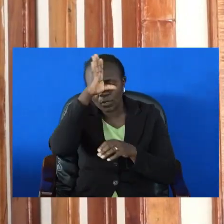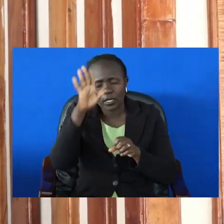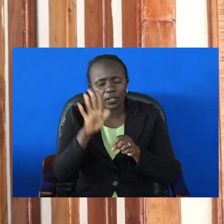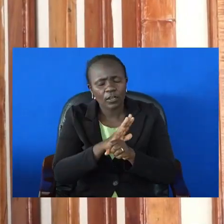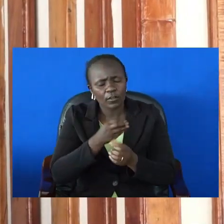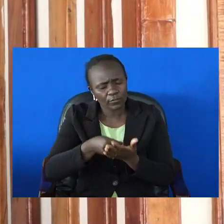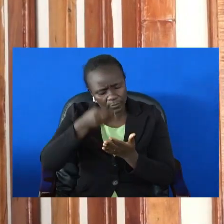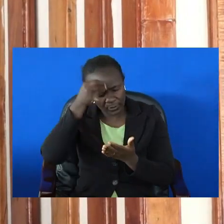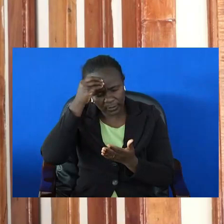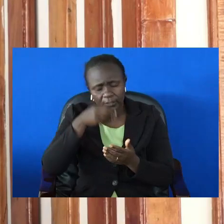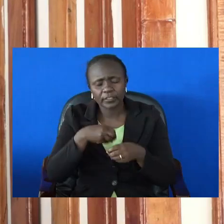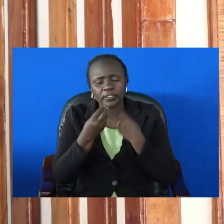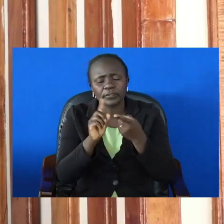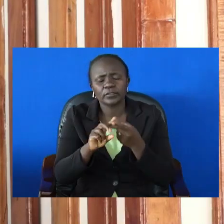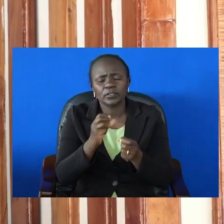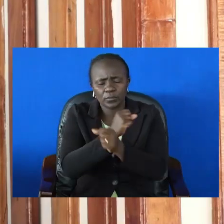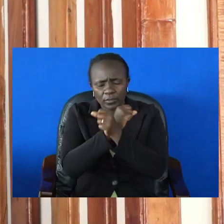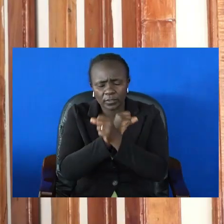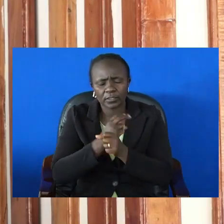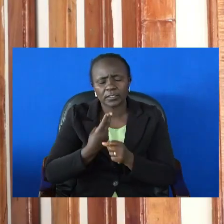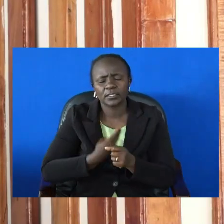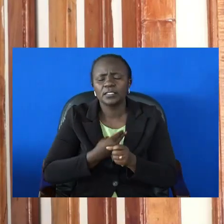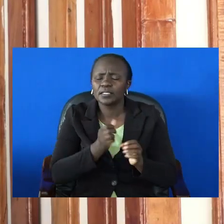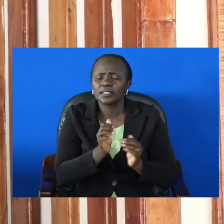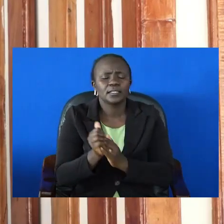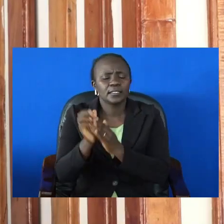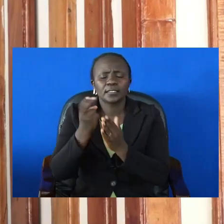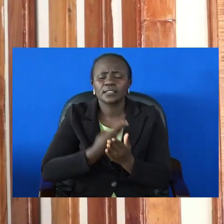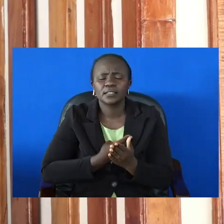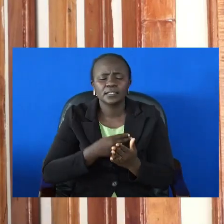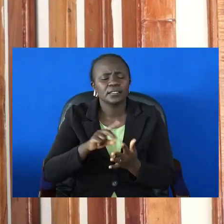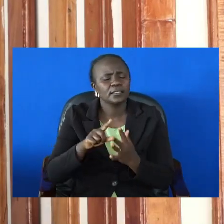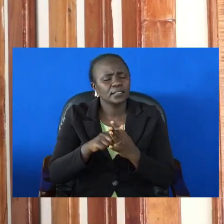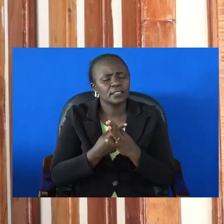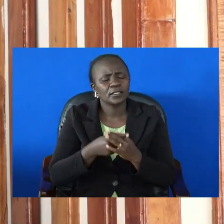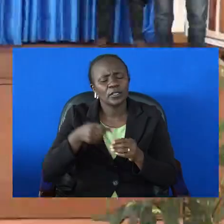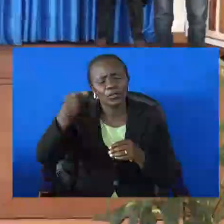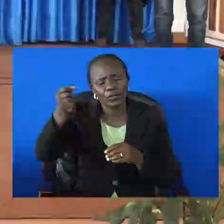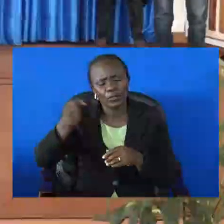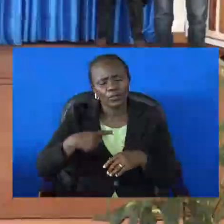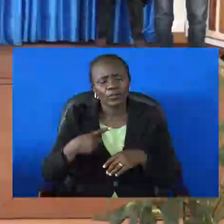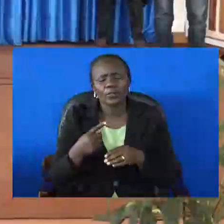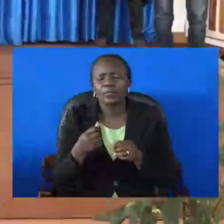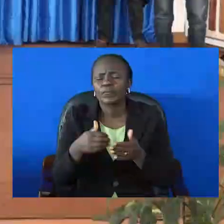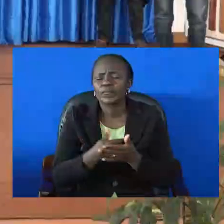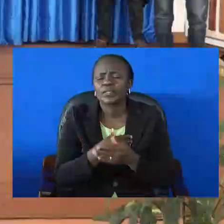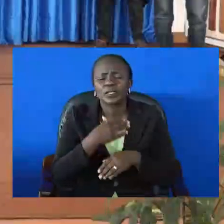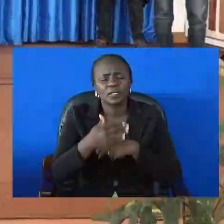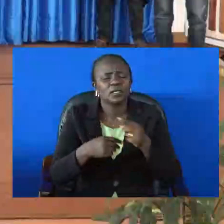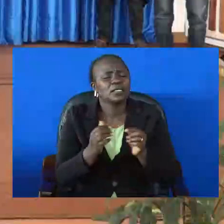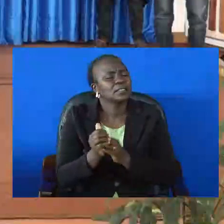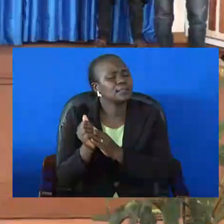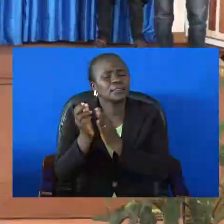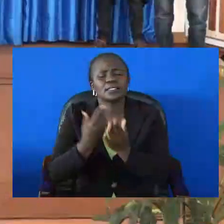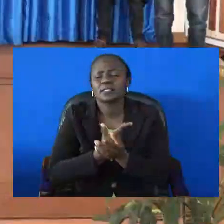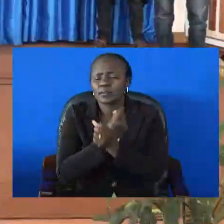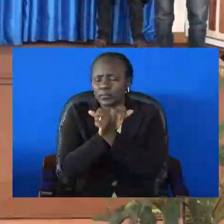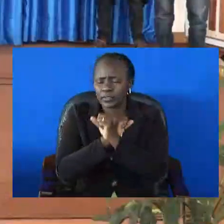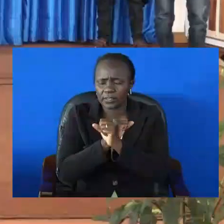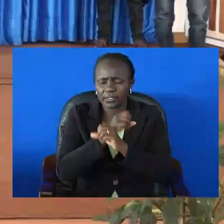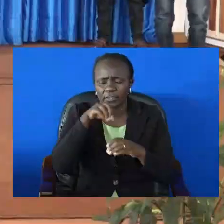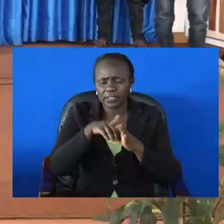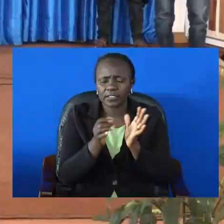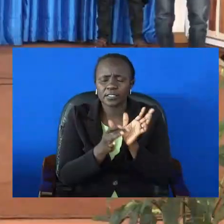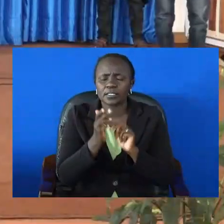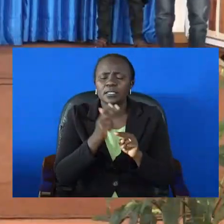wonderful lesson that you have given unto us, as you have protected us, as you have guided us, as you are starting this new month, God, may you go ahead of us, may you guide us, may you protect us. For